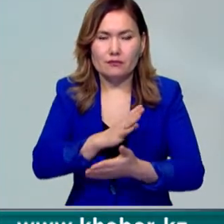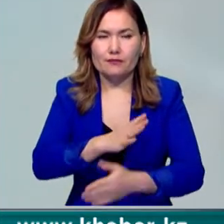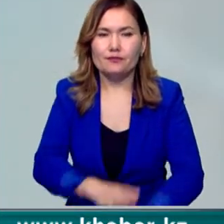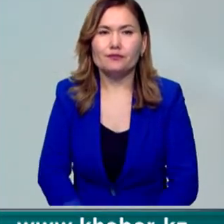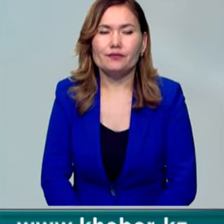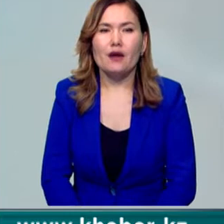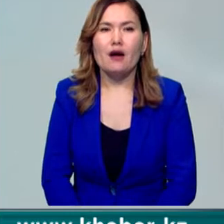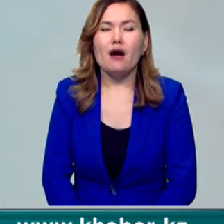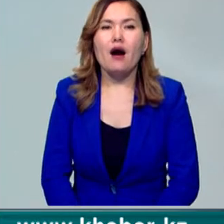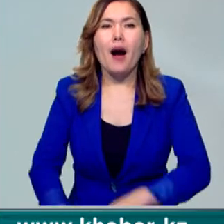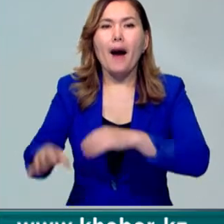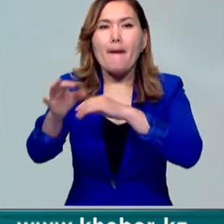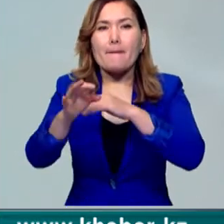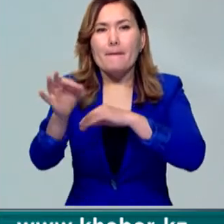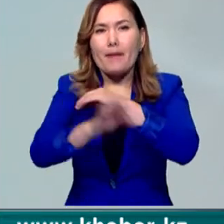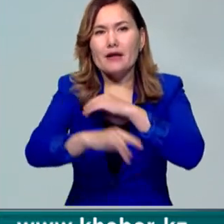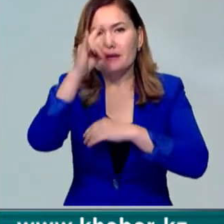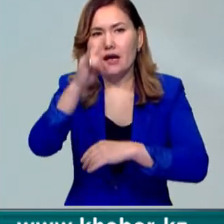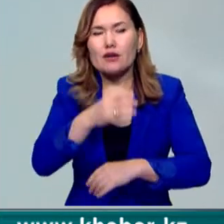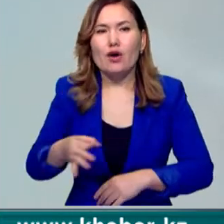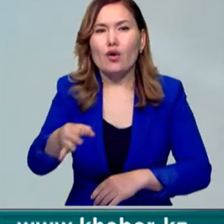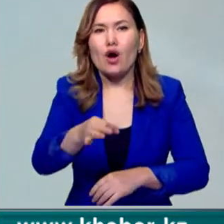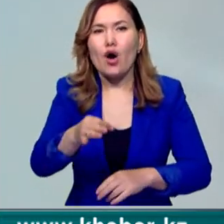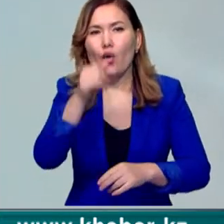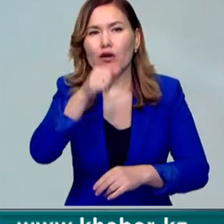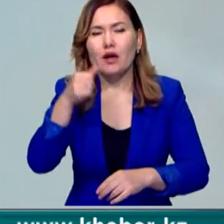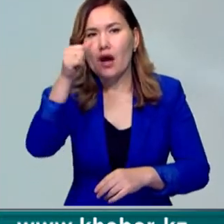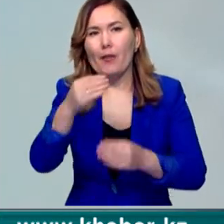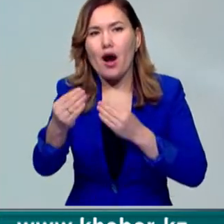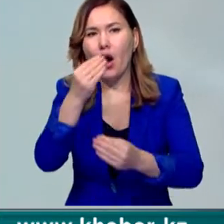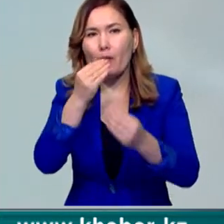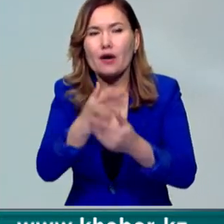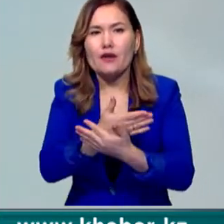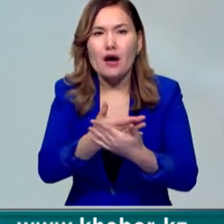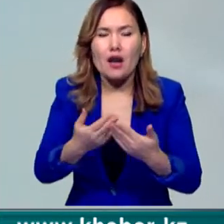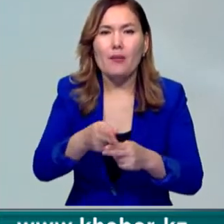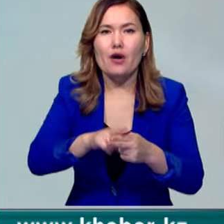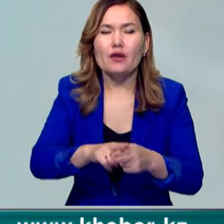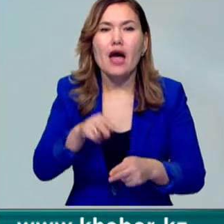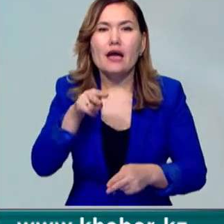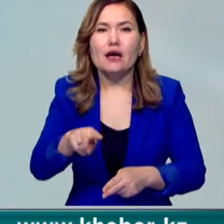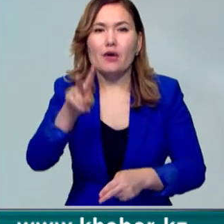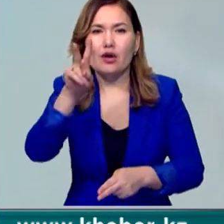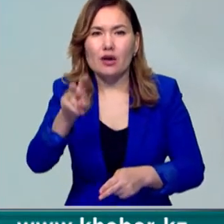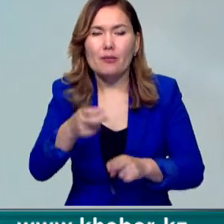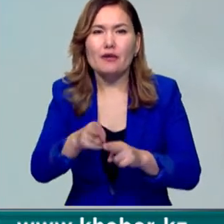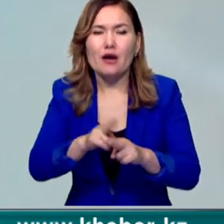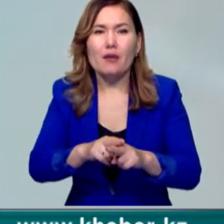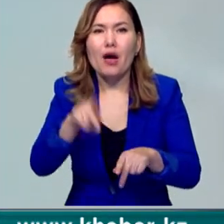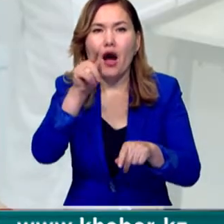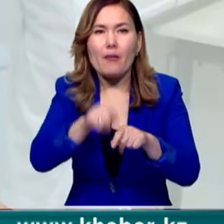Ел жаңалықтарына ойтысақ, Батыс Қазақстан облысында өткен жылы азық-түлік өнімдерінен алынған 2200-дей